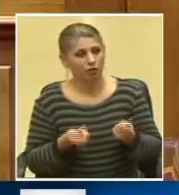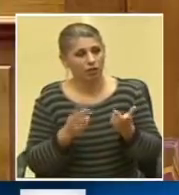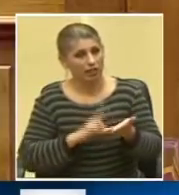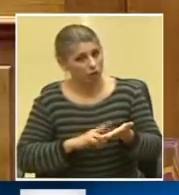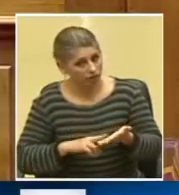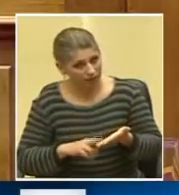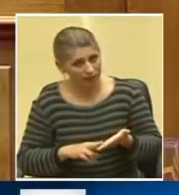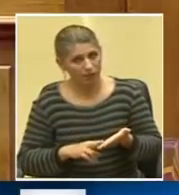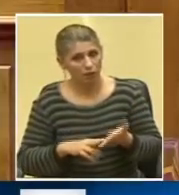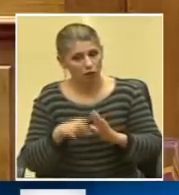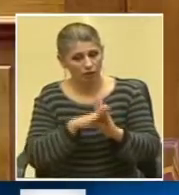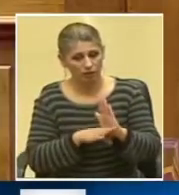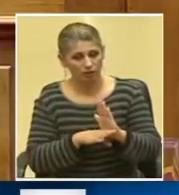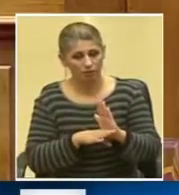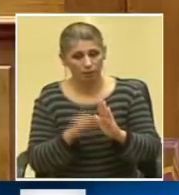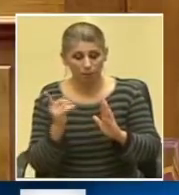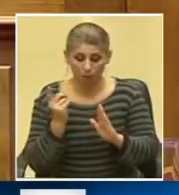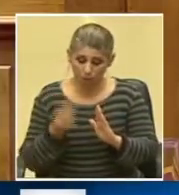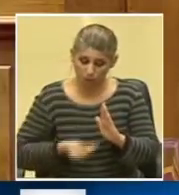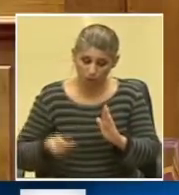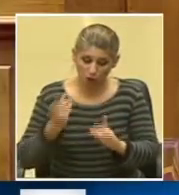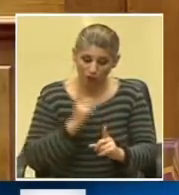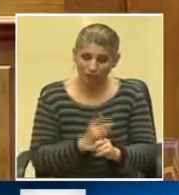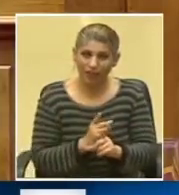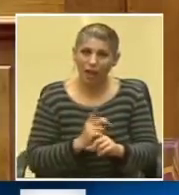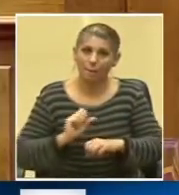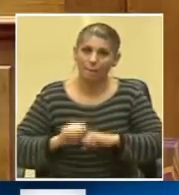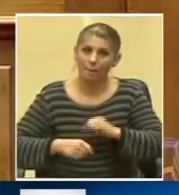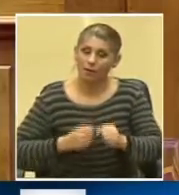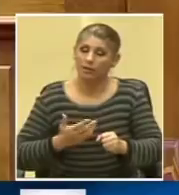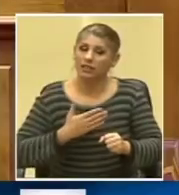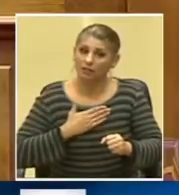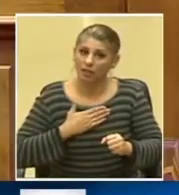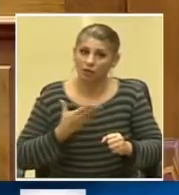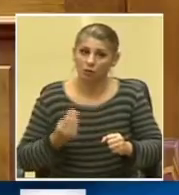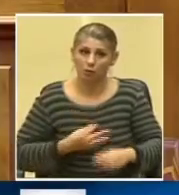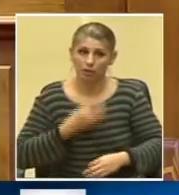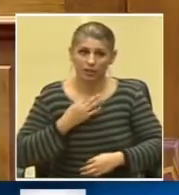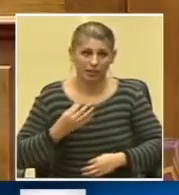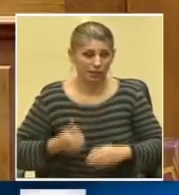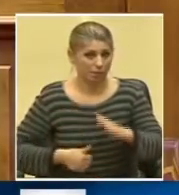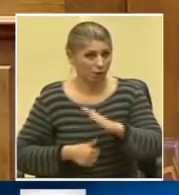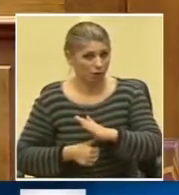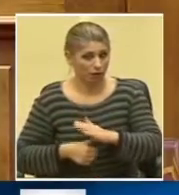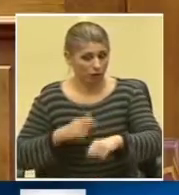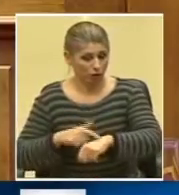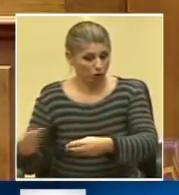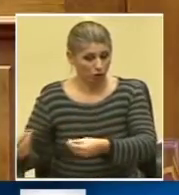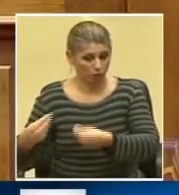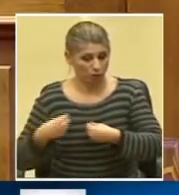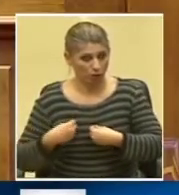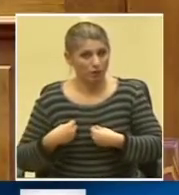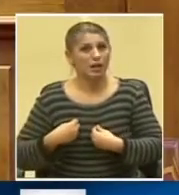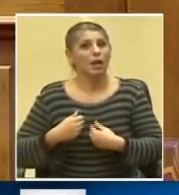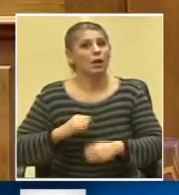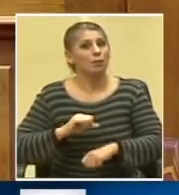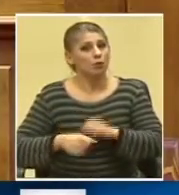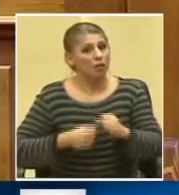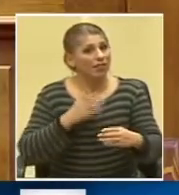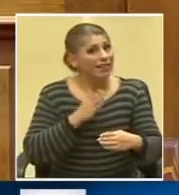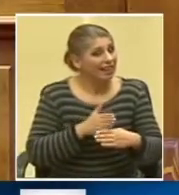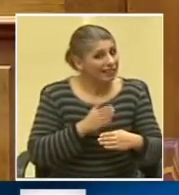ασφαλιστικό σύστημα λίγο πιο ειδικά, προσπαθεί, και ευχαριστώ πολύ κύριε Πρόεδρε για τον χρόνο που μου δώσατε, προσπαθεί να